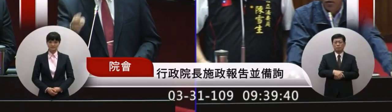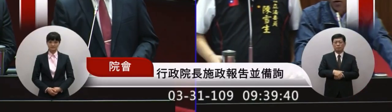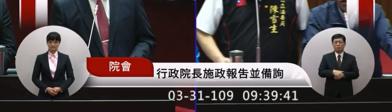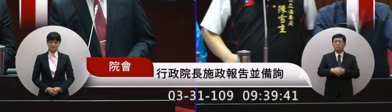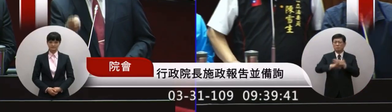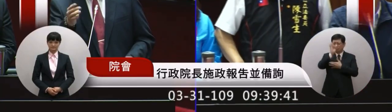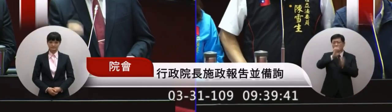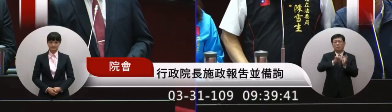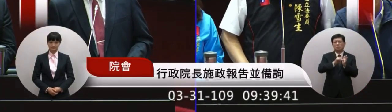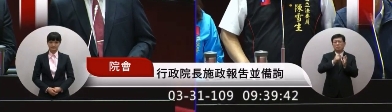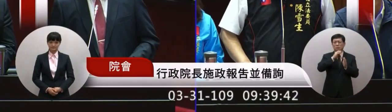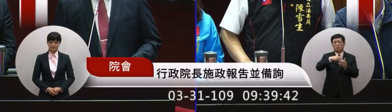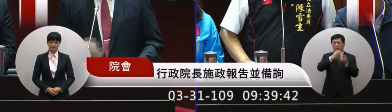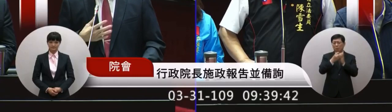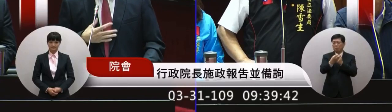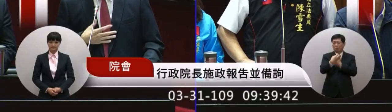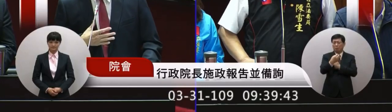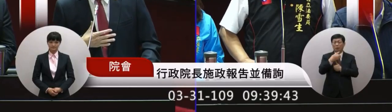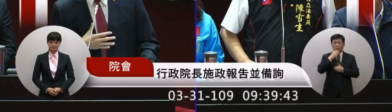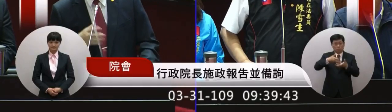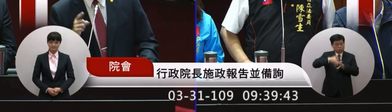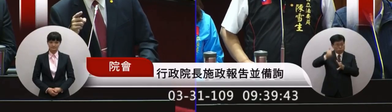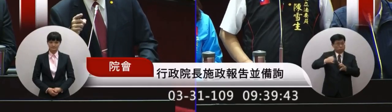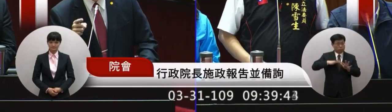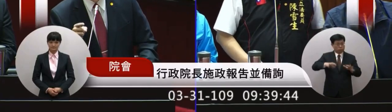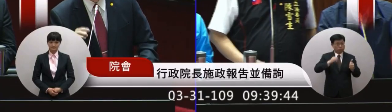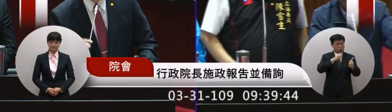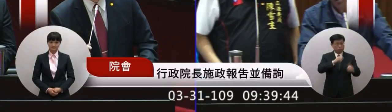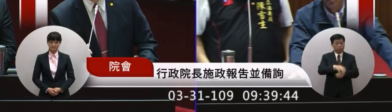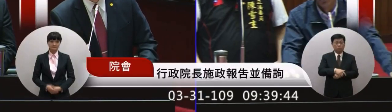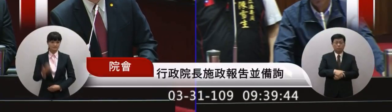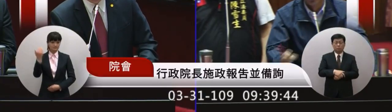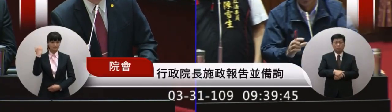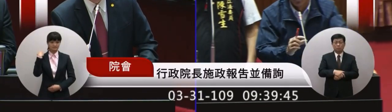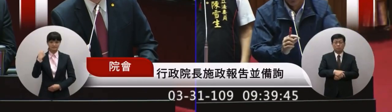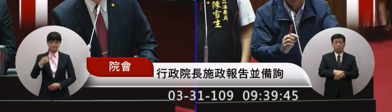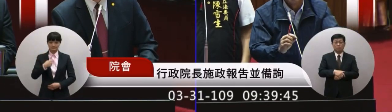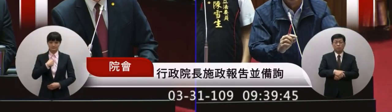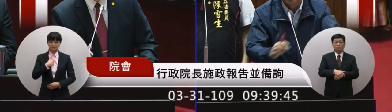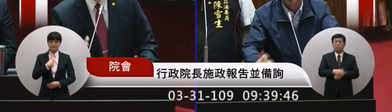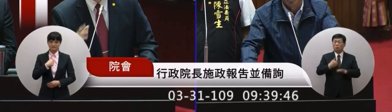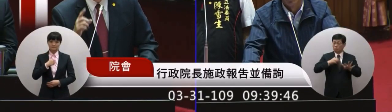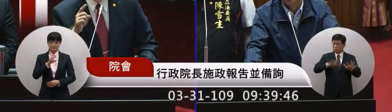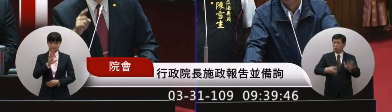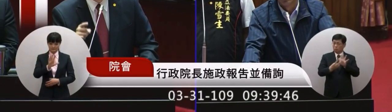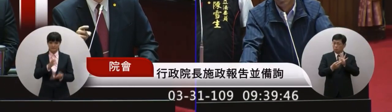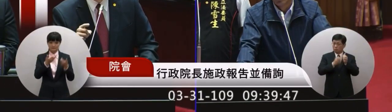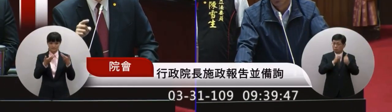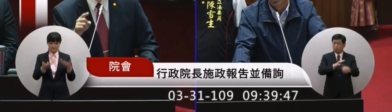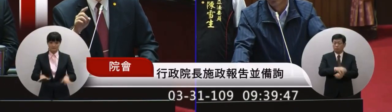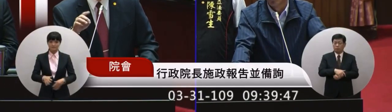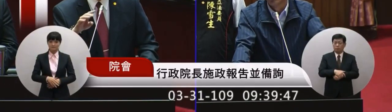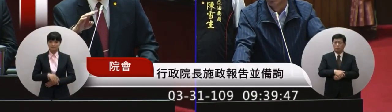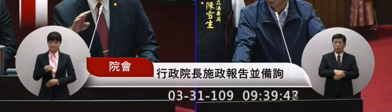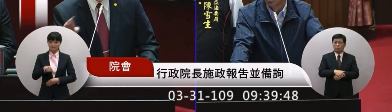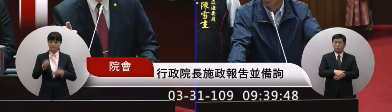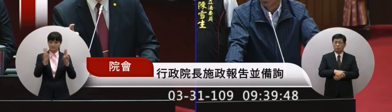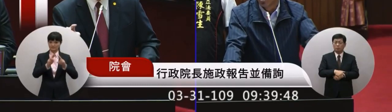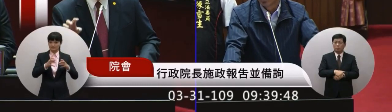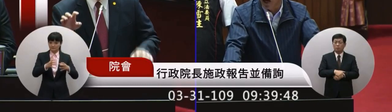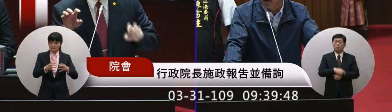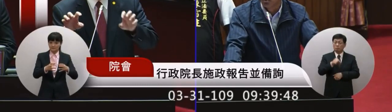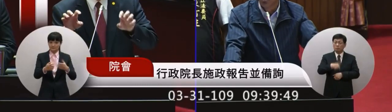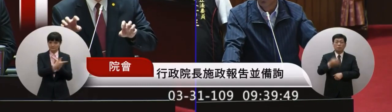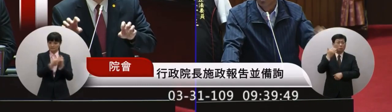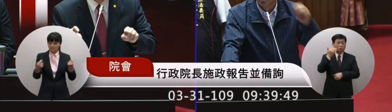好不好？因为时间的关系。 没有，哎、欸，部长，我先在这边讲 哈。过去我有那有在杀， 我先在这边讲哈。 电池的， 就是说， 要来个标准